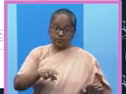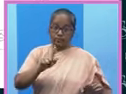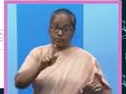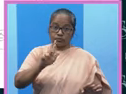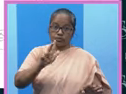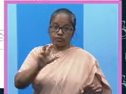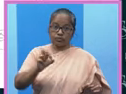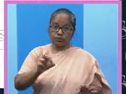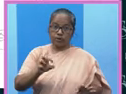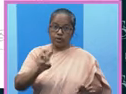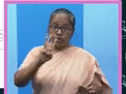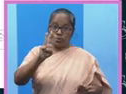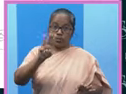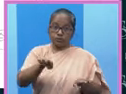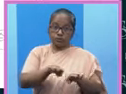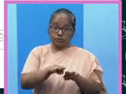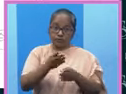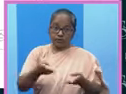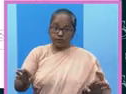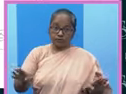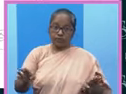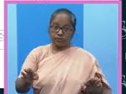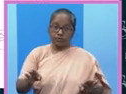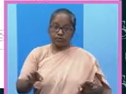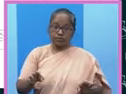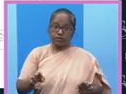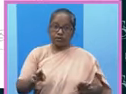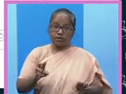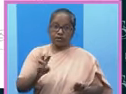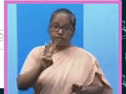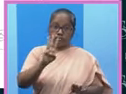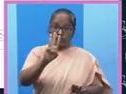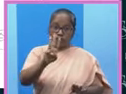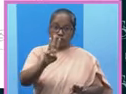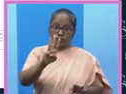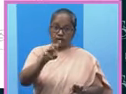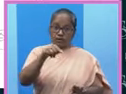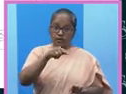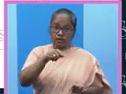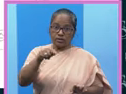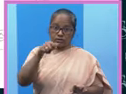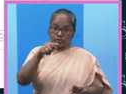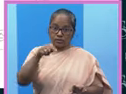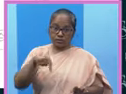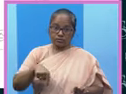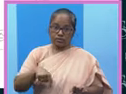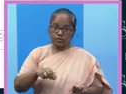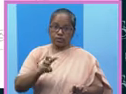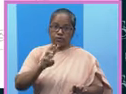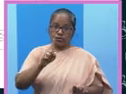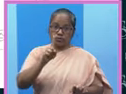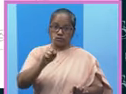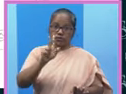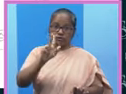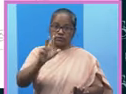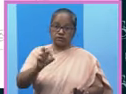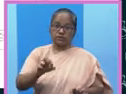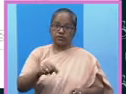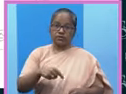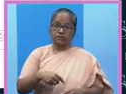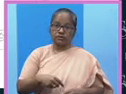கிடைக்கிது. 3 சம அளவுள்ள வட்டக்கோண பகுதிகளாக பிரிக்கும் பொழுது அந்த எண் அப்படிங்கிறது 3, அந்த 3 360 வகுக்கிறோம், 120